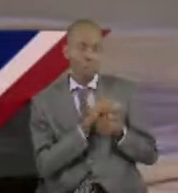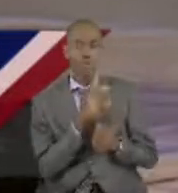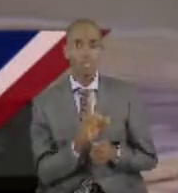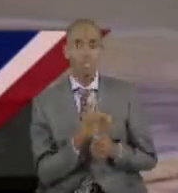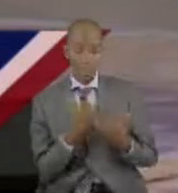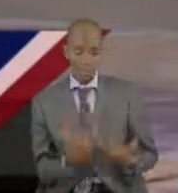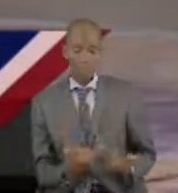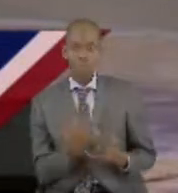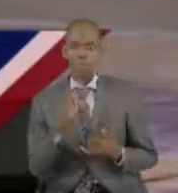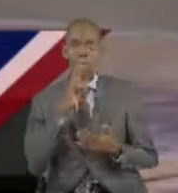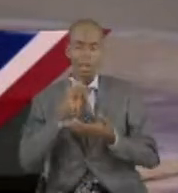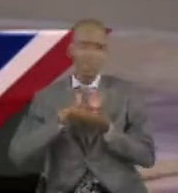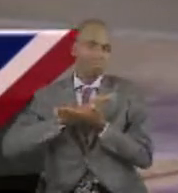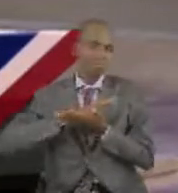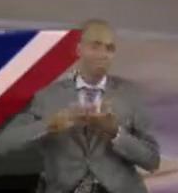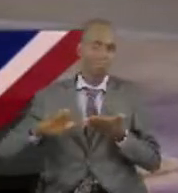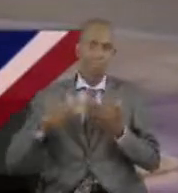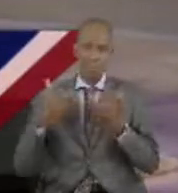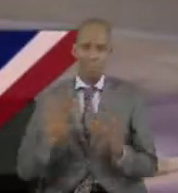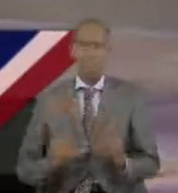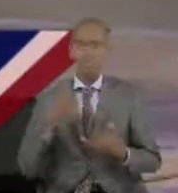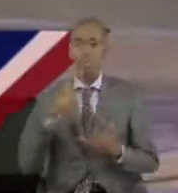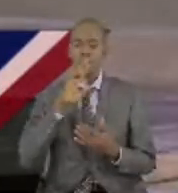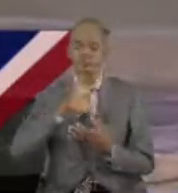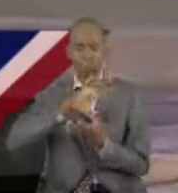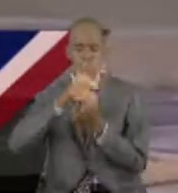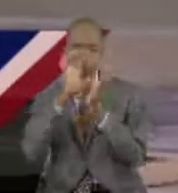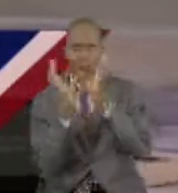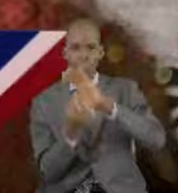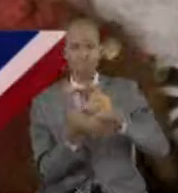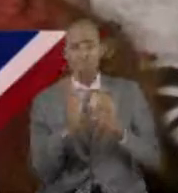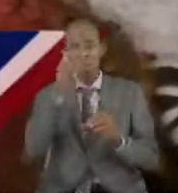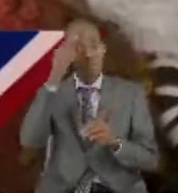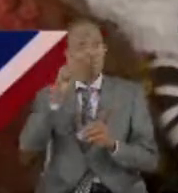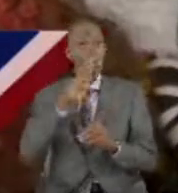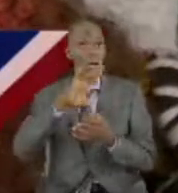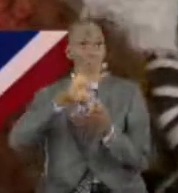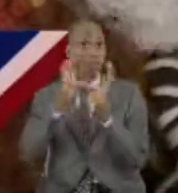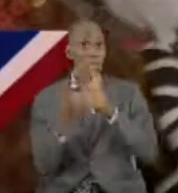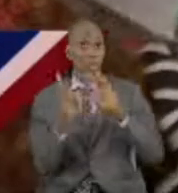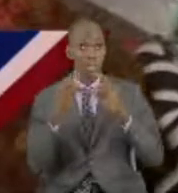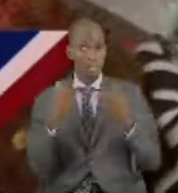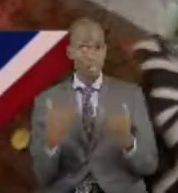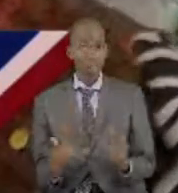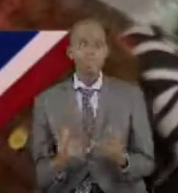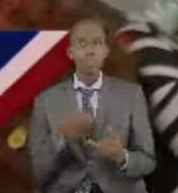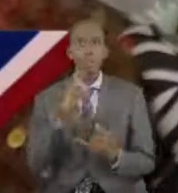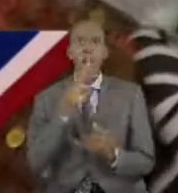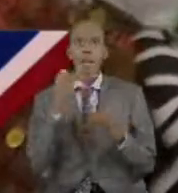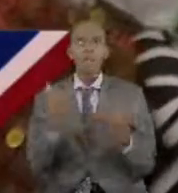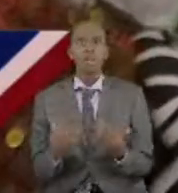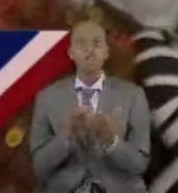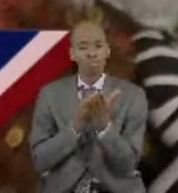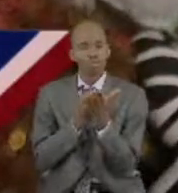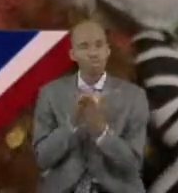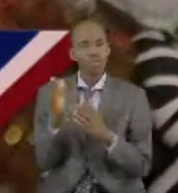lavé. Maintenant, vous êtes sanctifié. Maintenant, vous êtes converti. Et parce que vous êtes converti, maintenant, Vous, votre véracité, vous